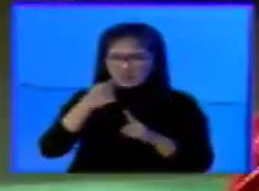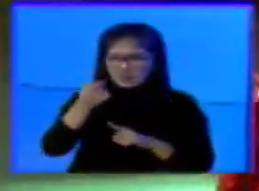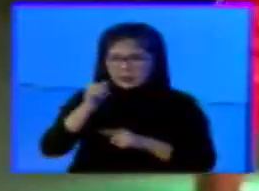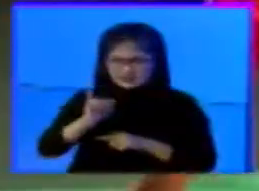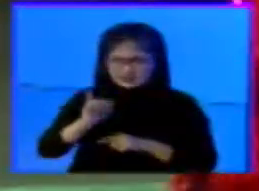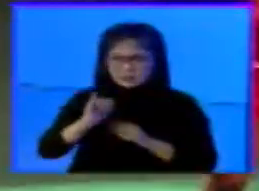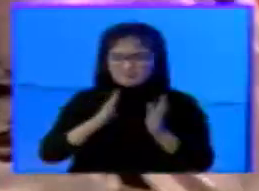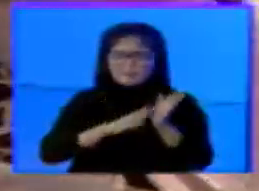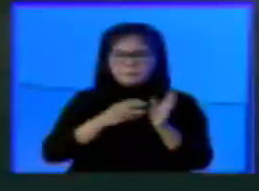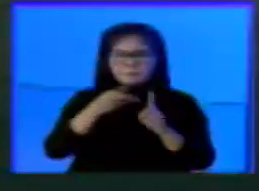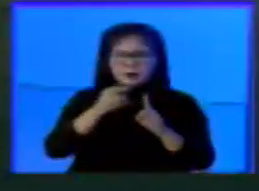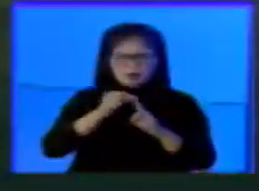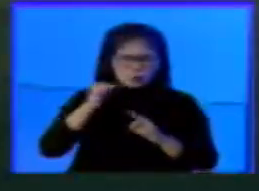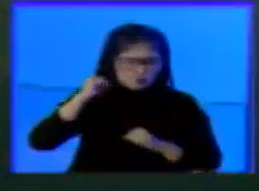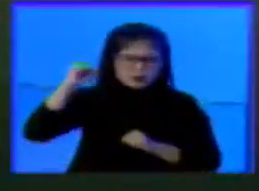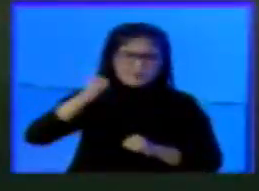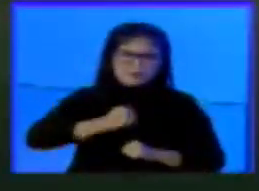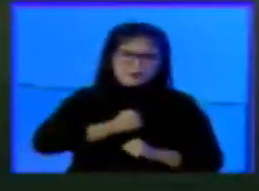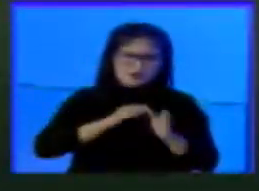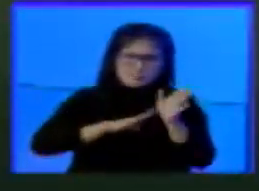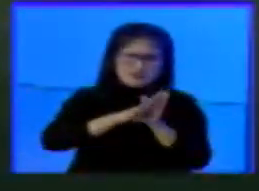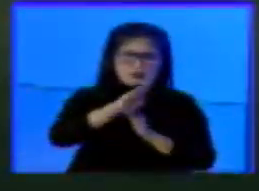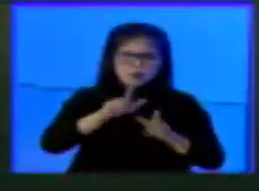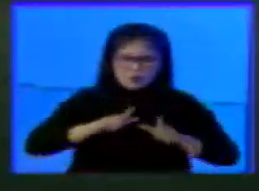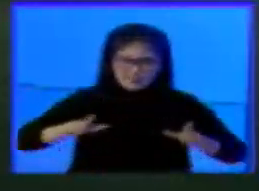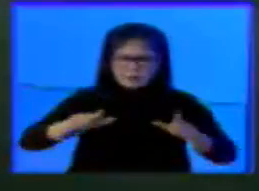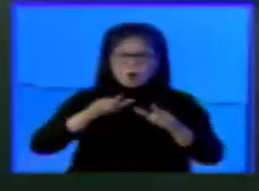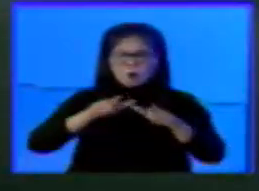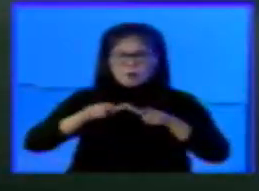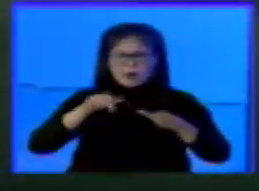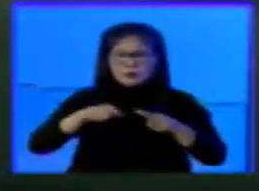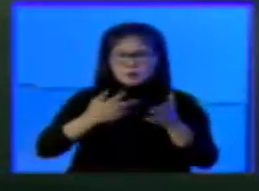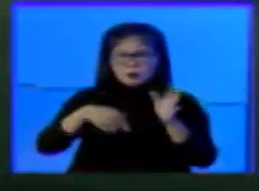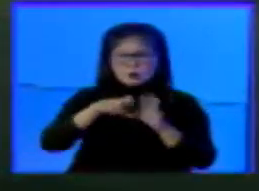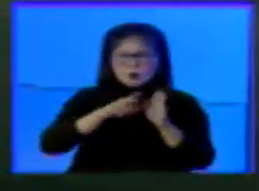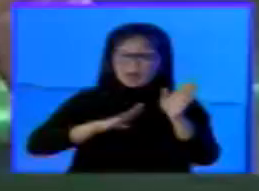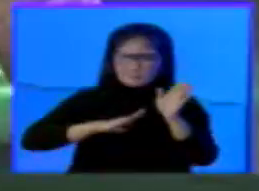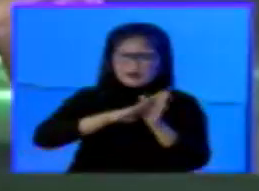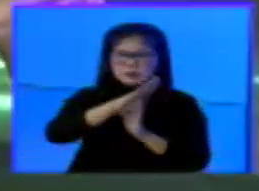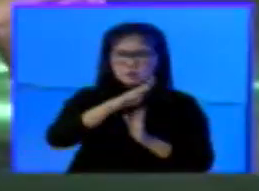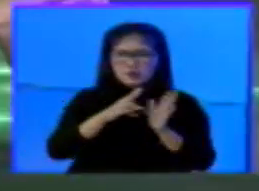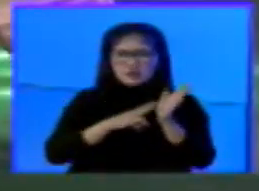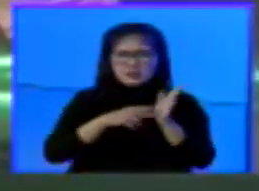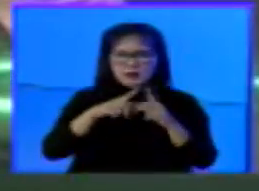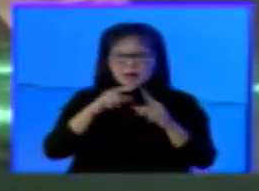MPR RI juga bertekad terus memajukan Lomba Cerdas Cermat ini sesuai dengan kemajuan zaman, khususnya dari segi